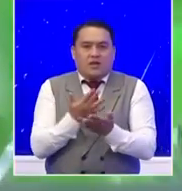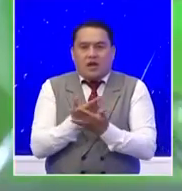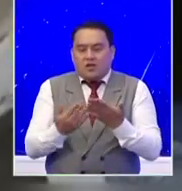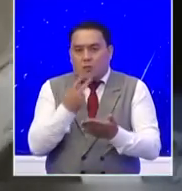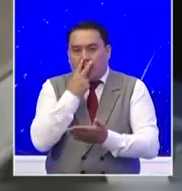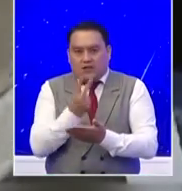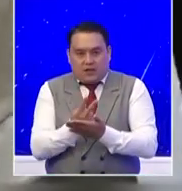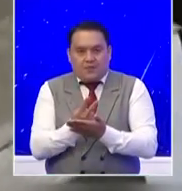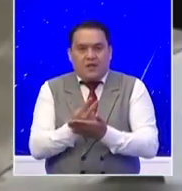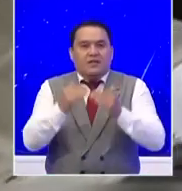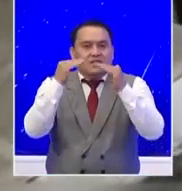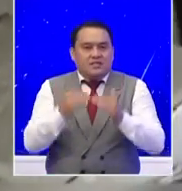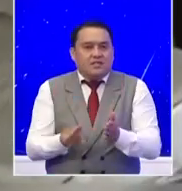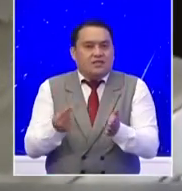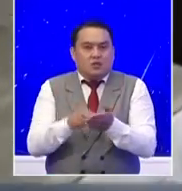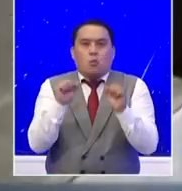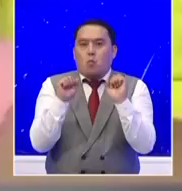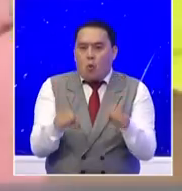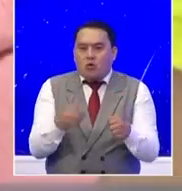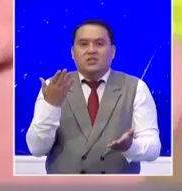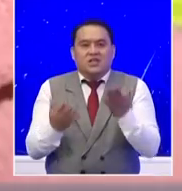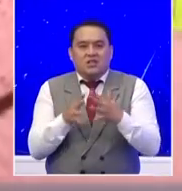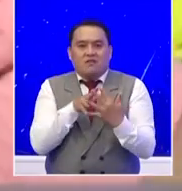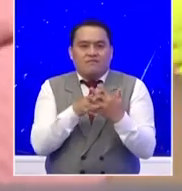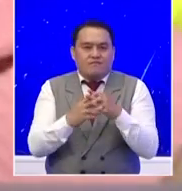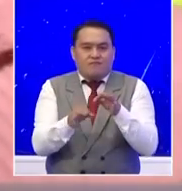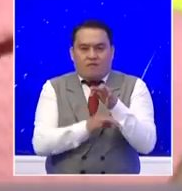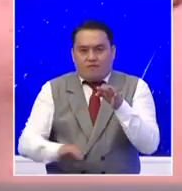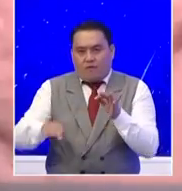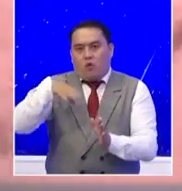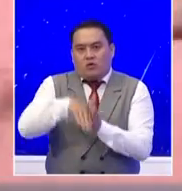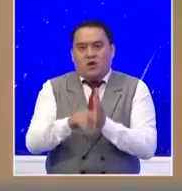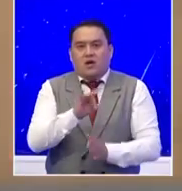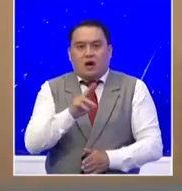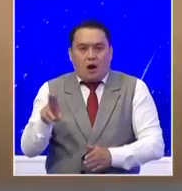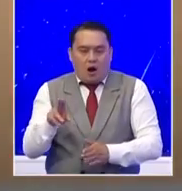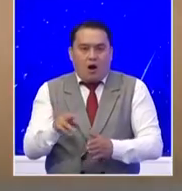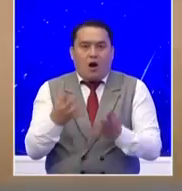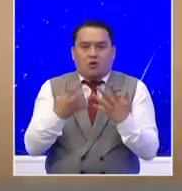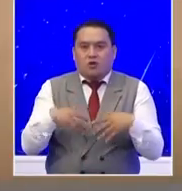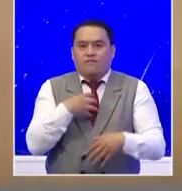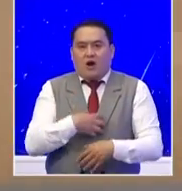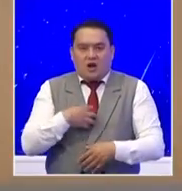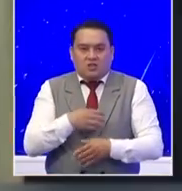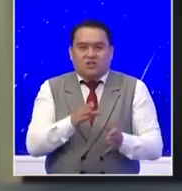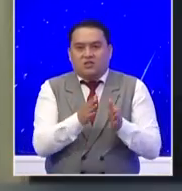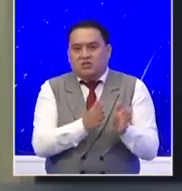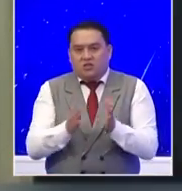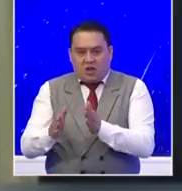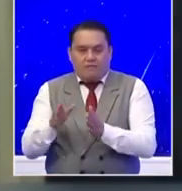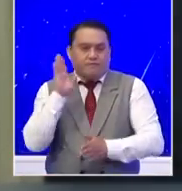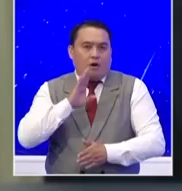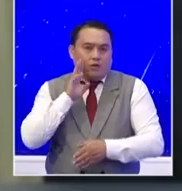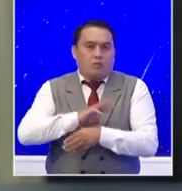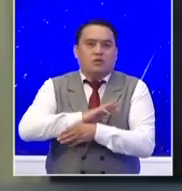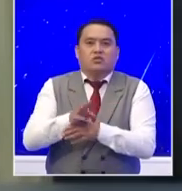технических показателей. Снизить цену можно, если сельский водопровод войдет в республиканский перечень особо важных систем водоснабжения.